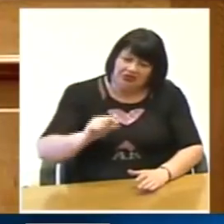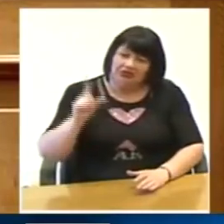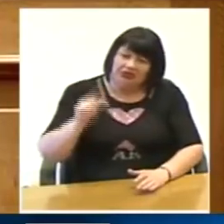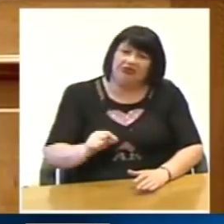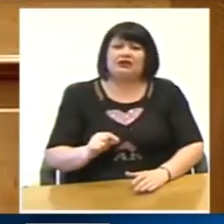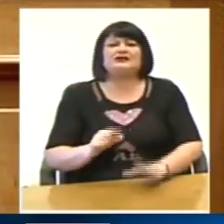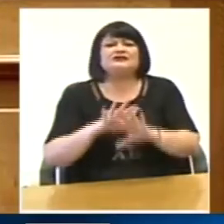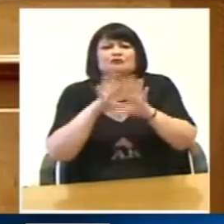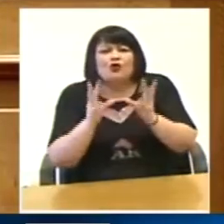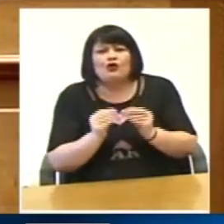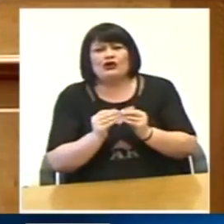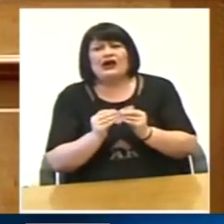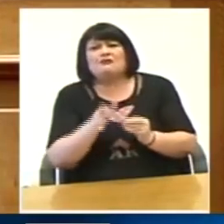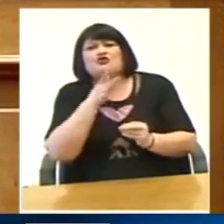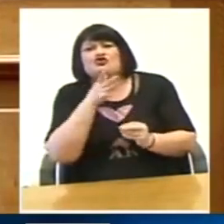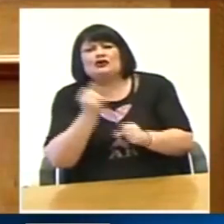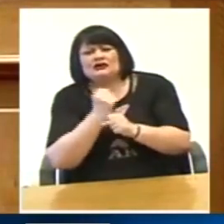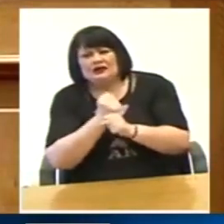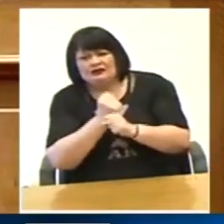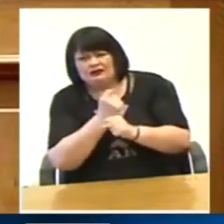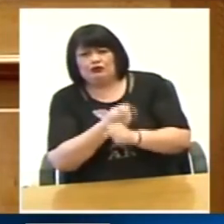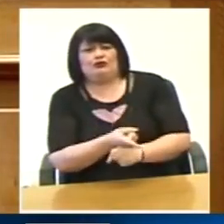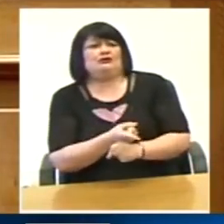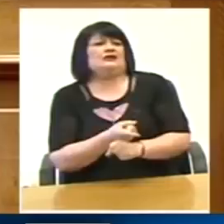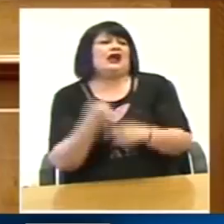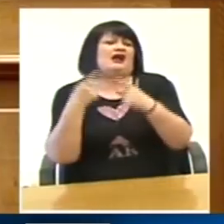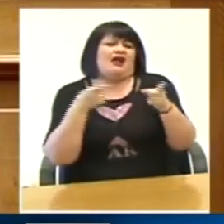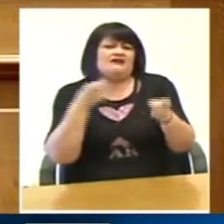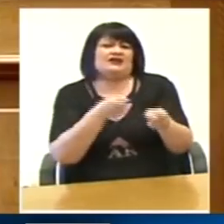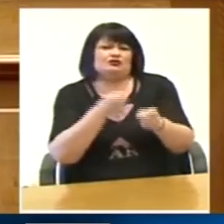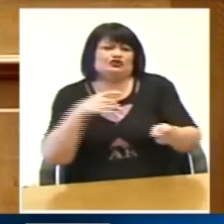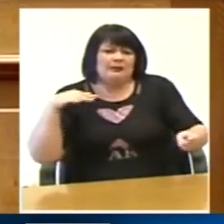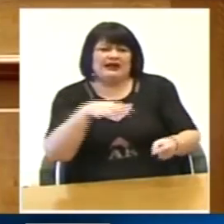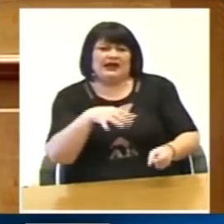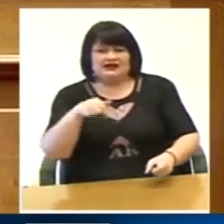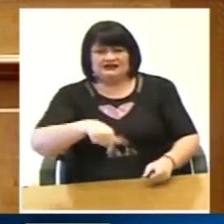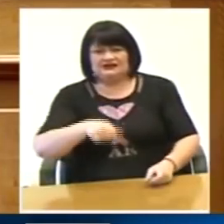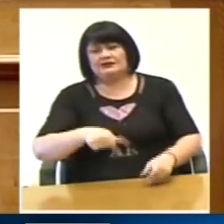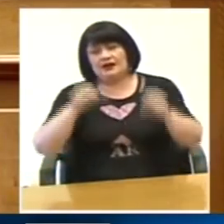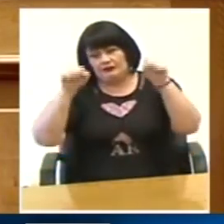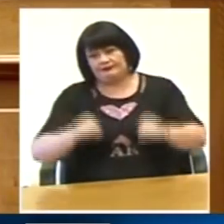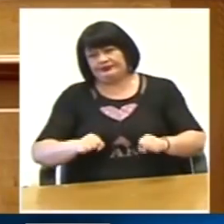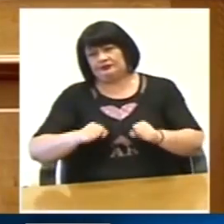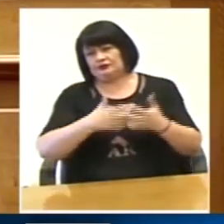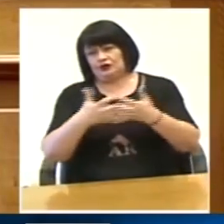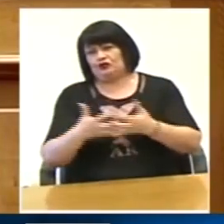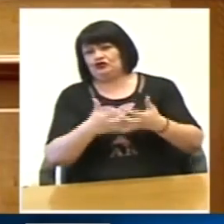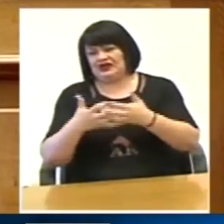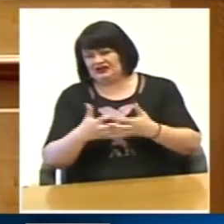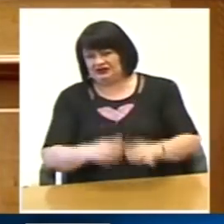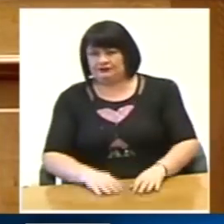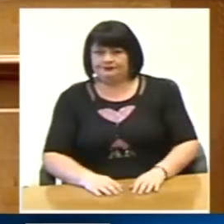ωράριο, με εκπεριτροπή σε εργασία, με απειλές και με εκβιασμούς. Και σήμερα έκλεισε το εργοστάσιο, πετώντας